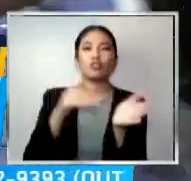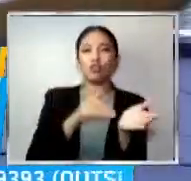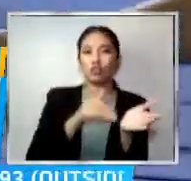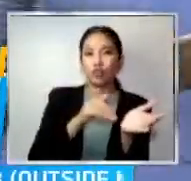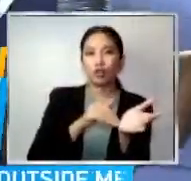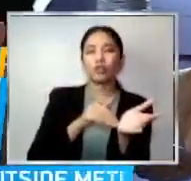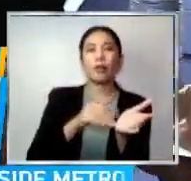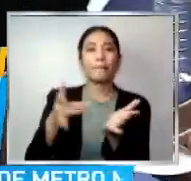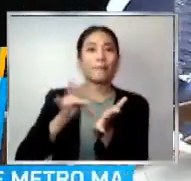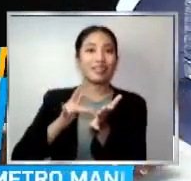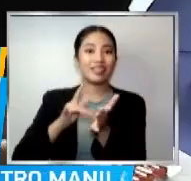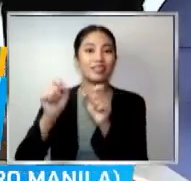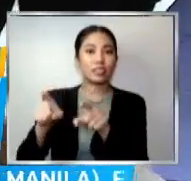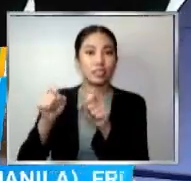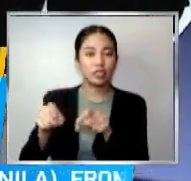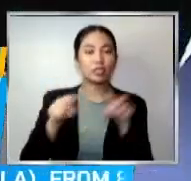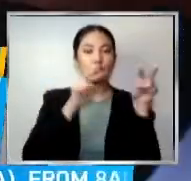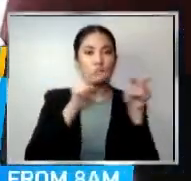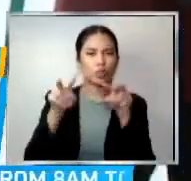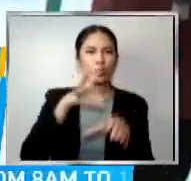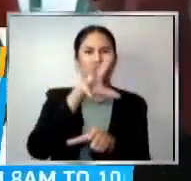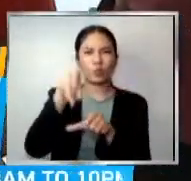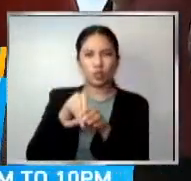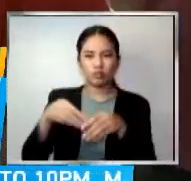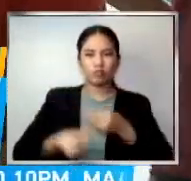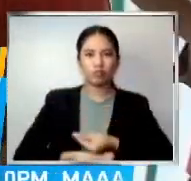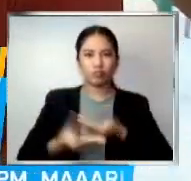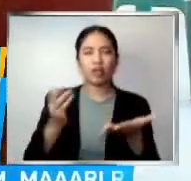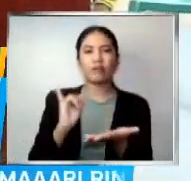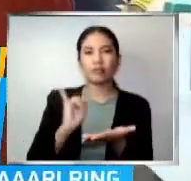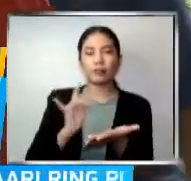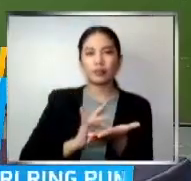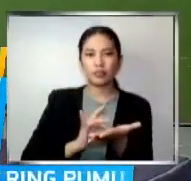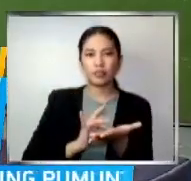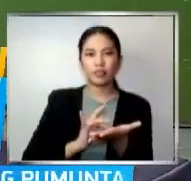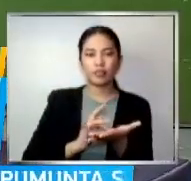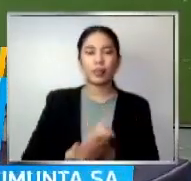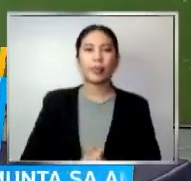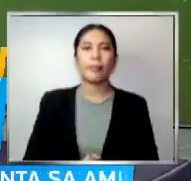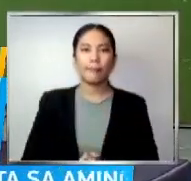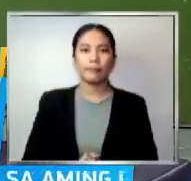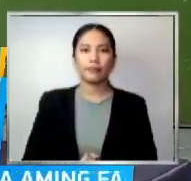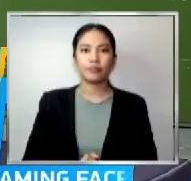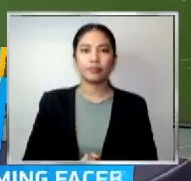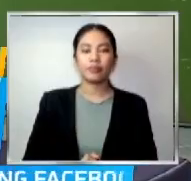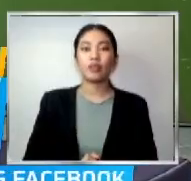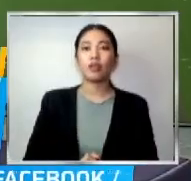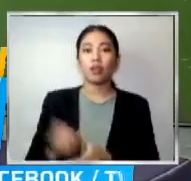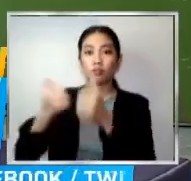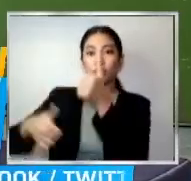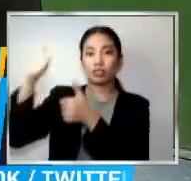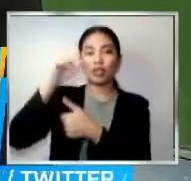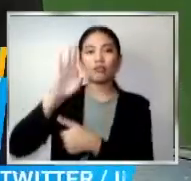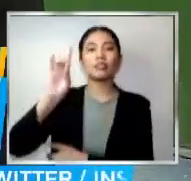na lumahok sa pamamigay ng Ivermectin at inirekomenda ito bilang proteksyon laban sa COVID-19. Ayon kay Domingo, walang jurisdiction ng